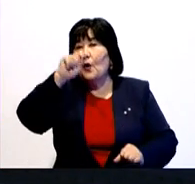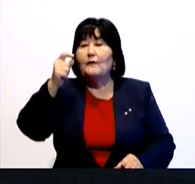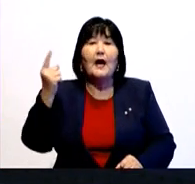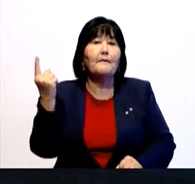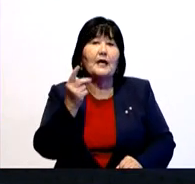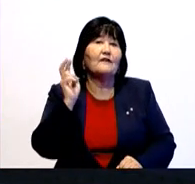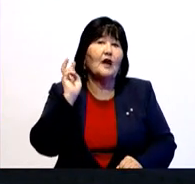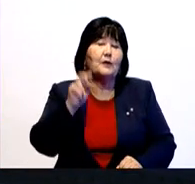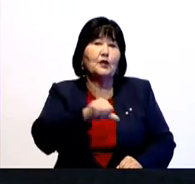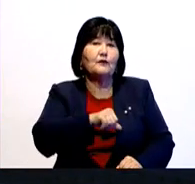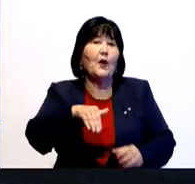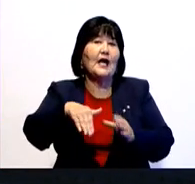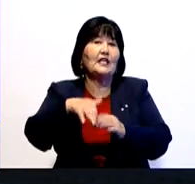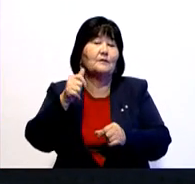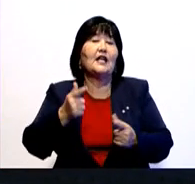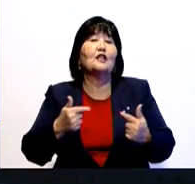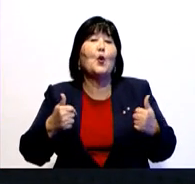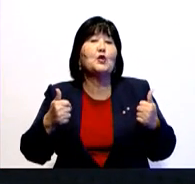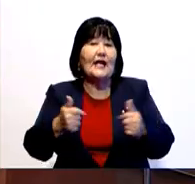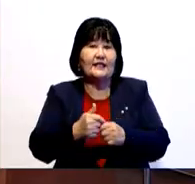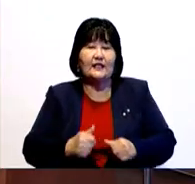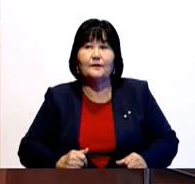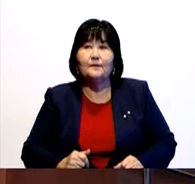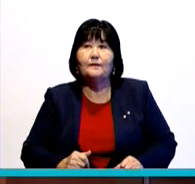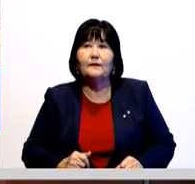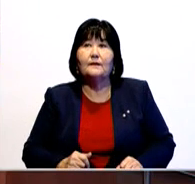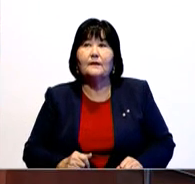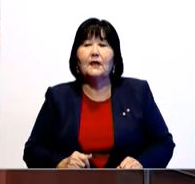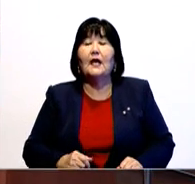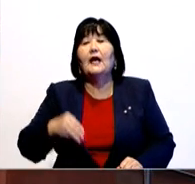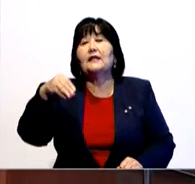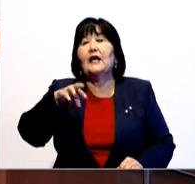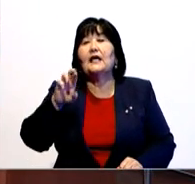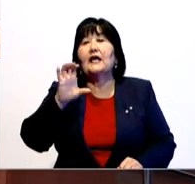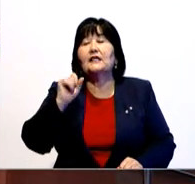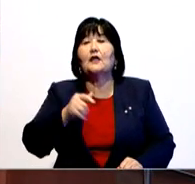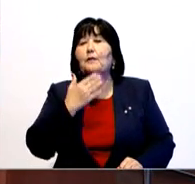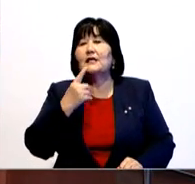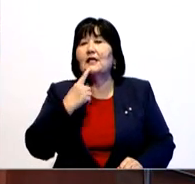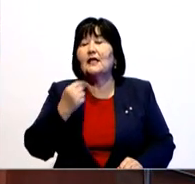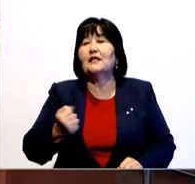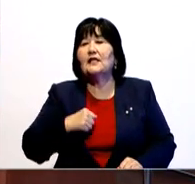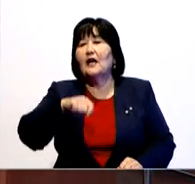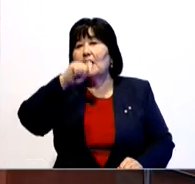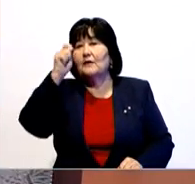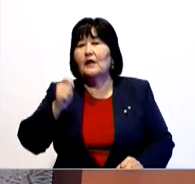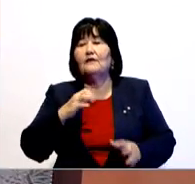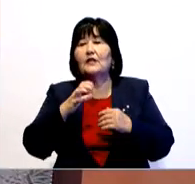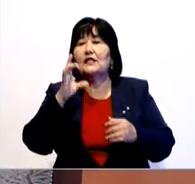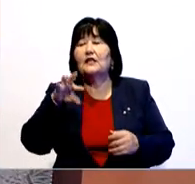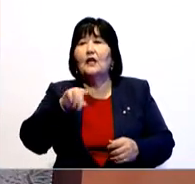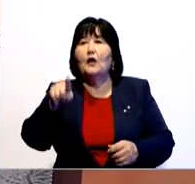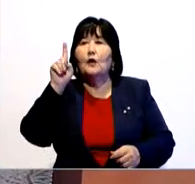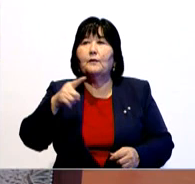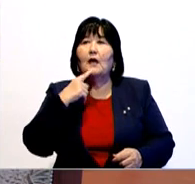первым пришел на свой избирательный участок. Яхия Тасыров – последний солдат Второй мировой войны в Сардаринском районе. Он был